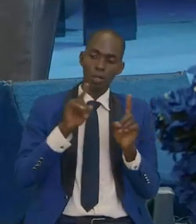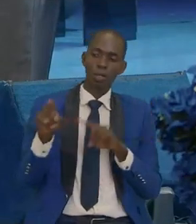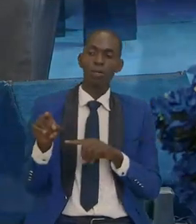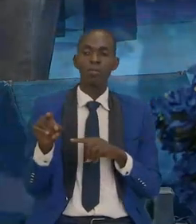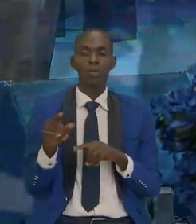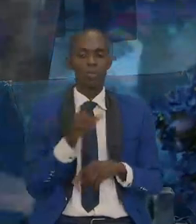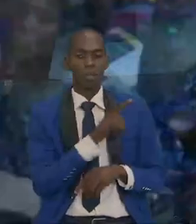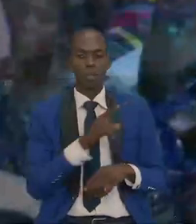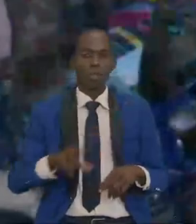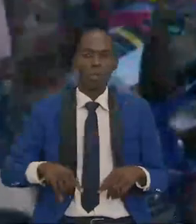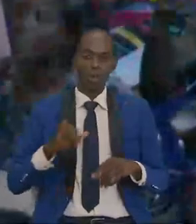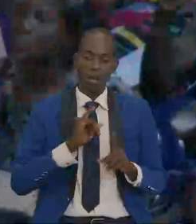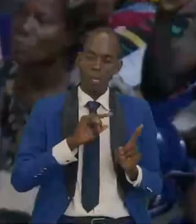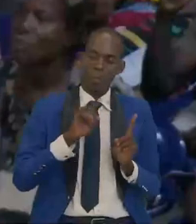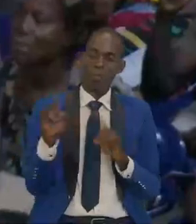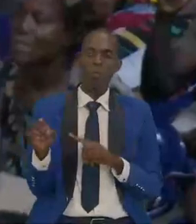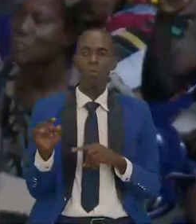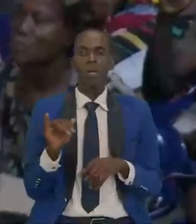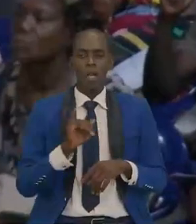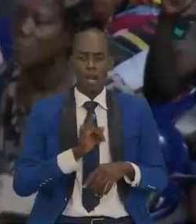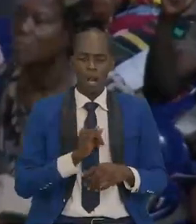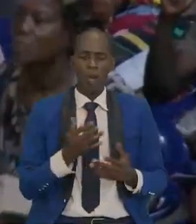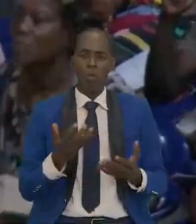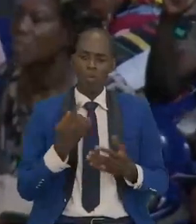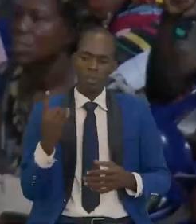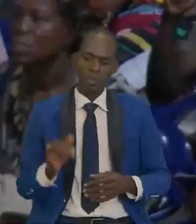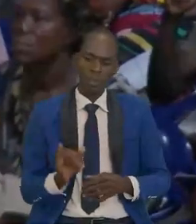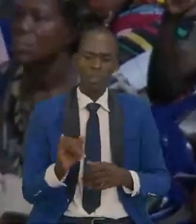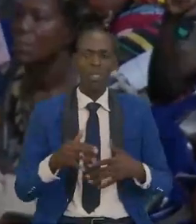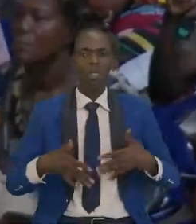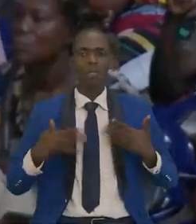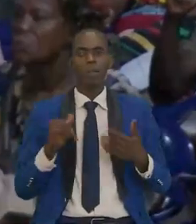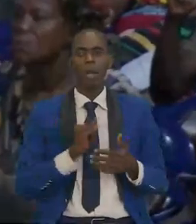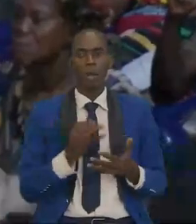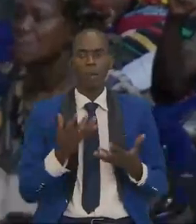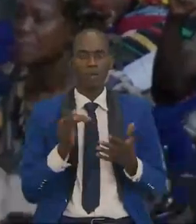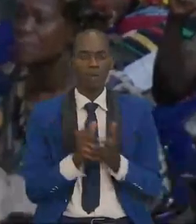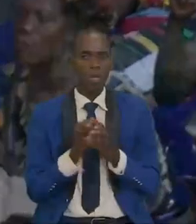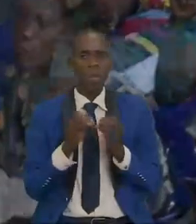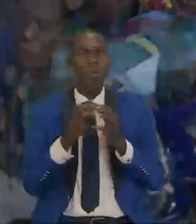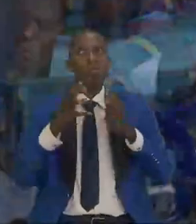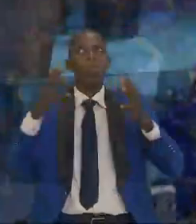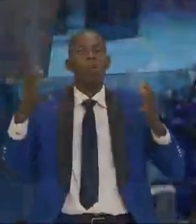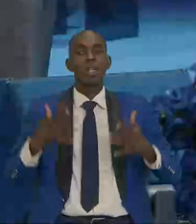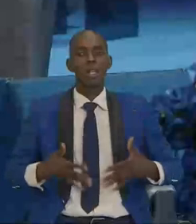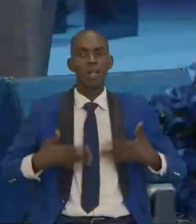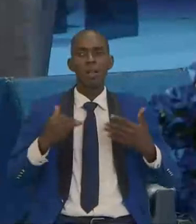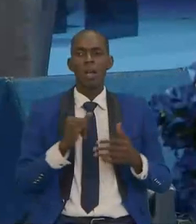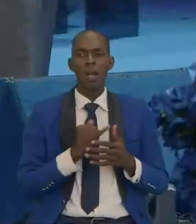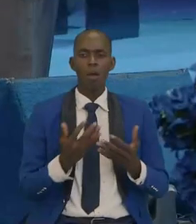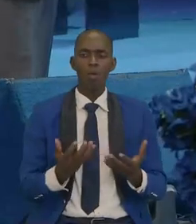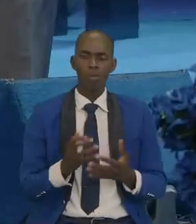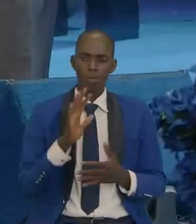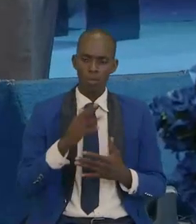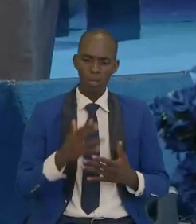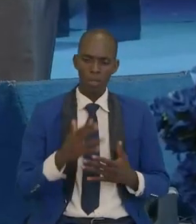dis, Seigneur, je viens à toi. Seigneur, je viens à toi. Je veux la vie éternelle. Je veux